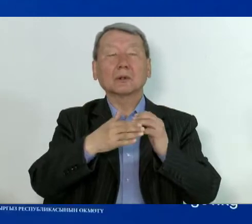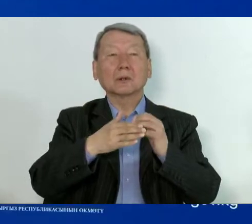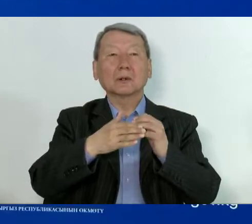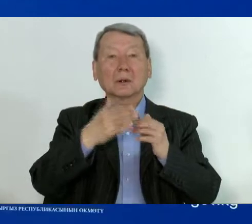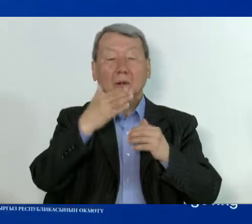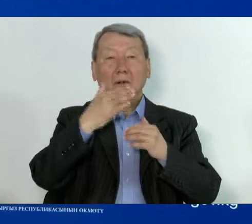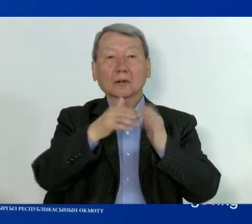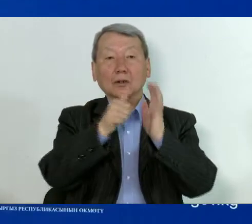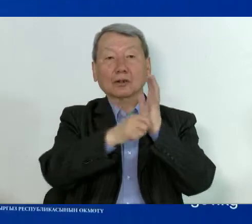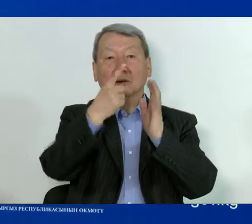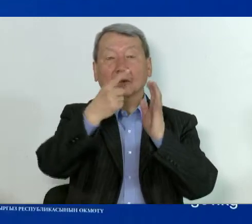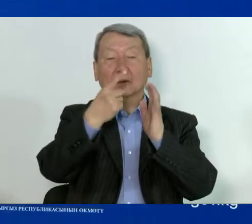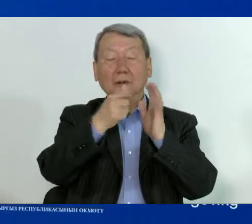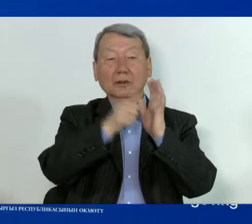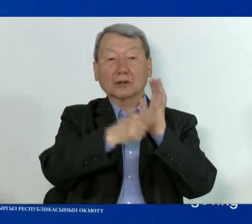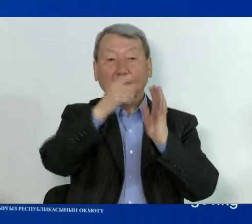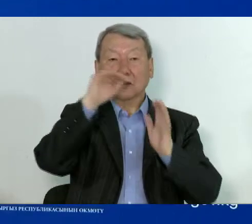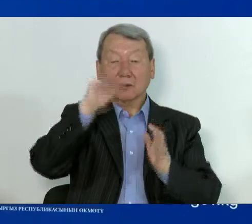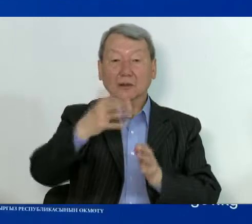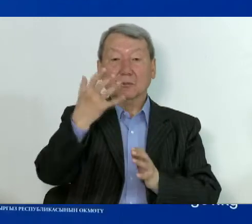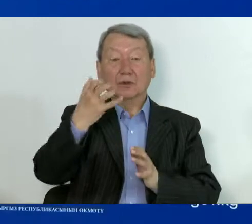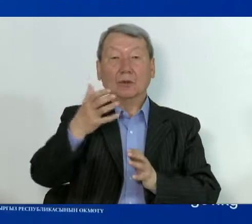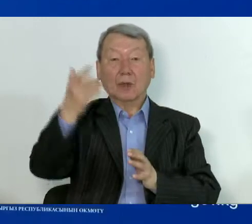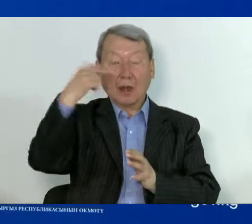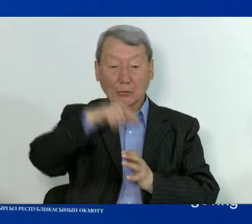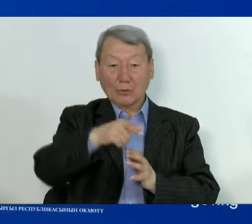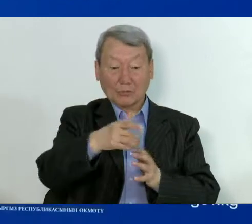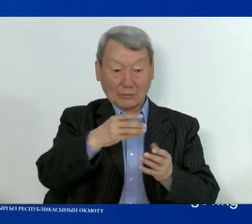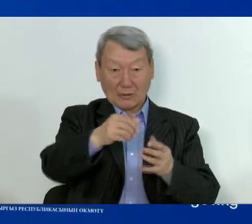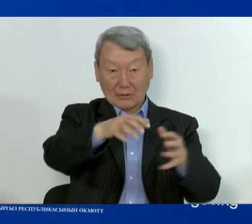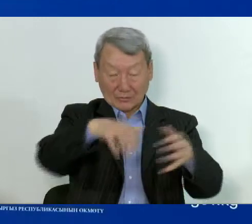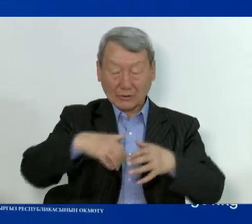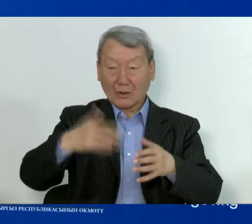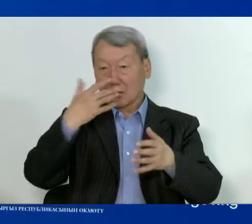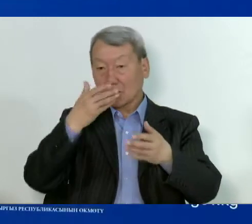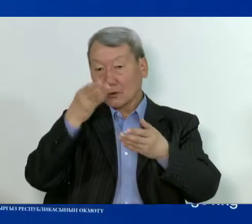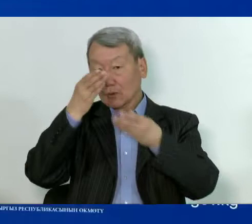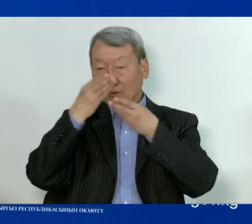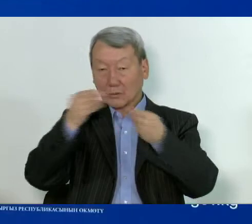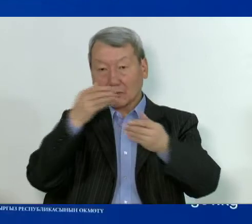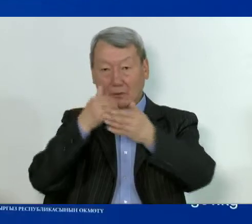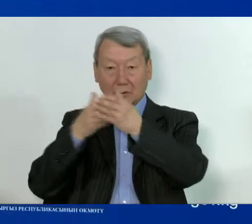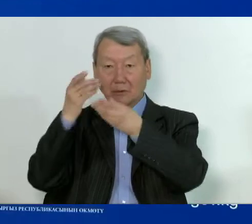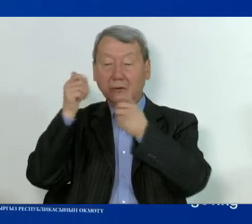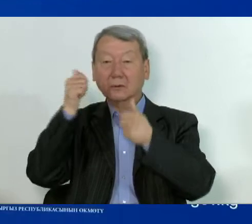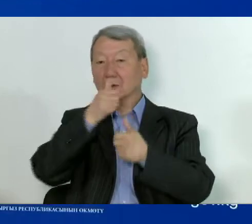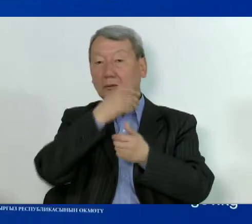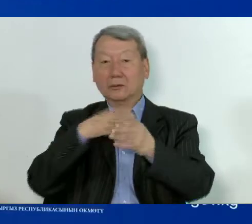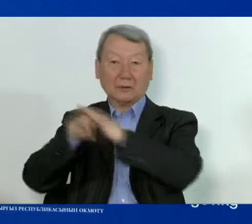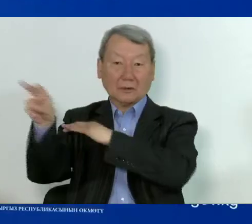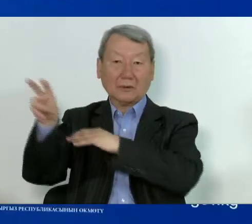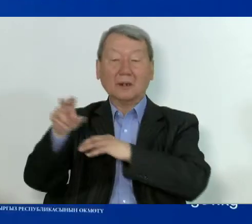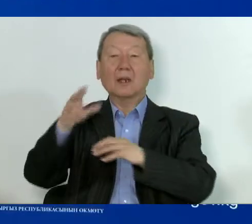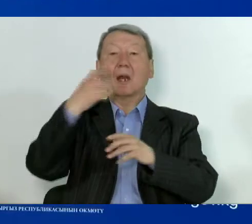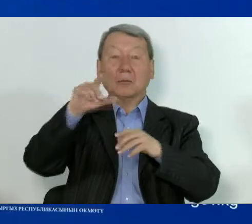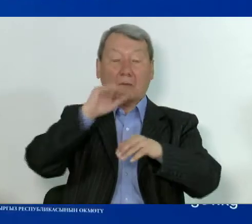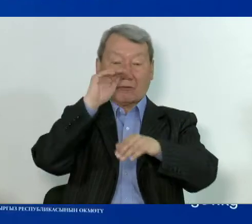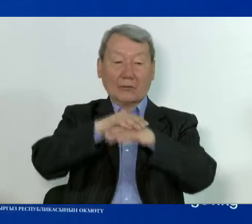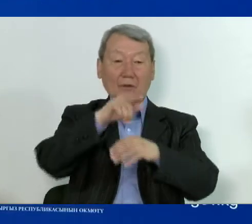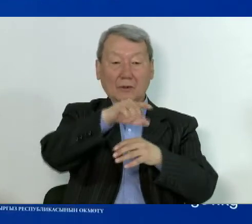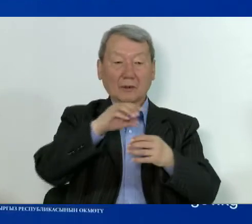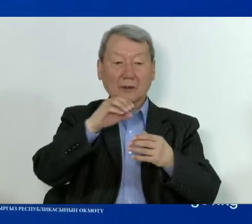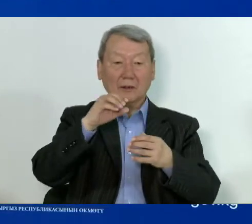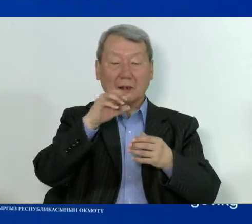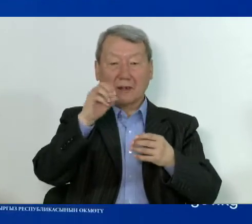в размере 61 500 сомов, после чего скрылись в неизвестном направлении. Данный факт был зарегистрирован в